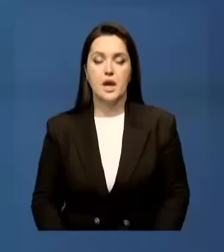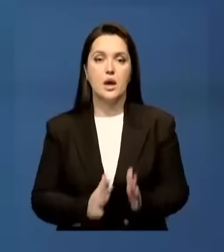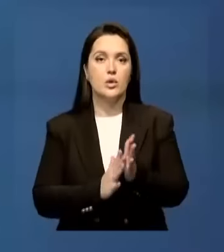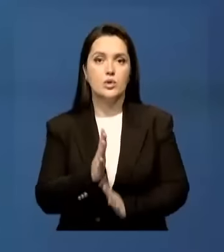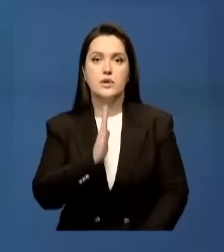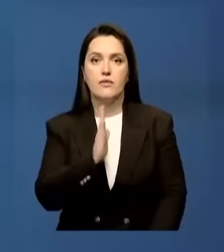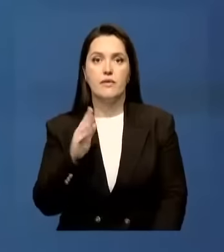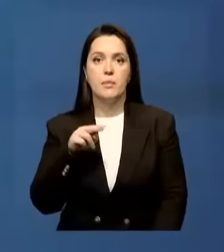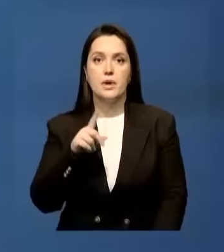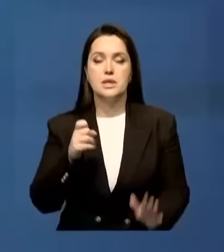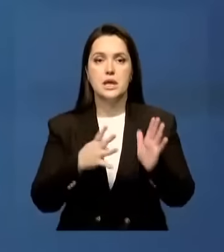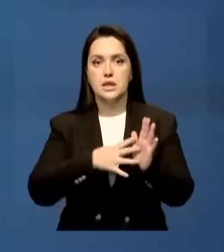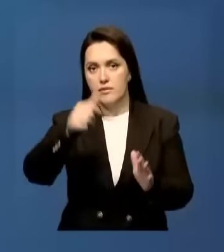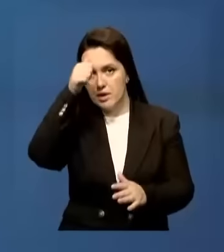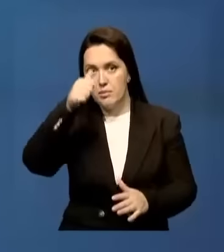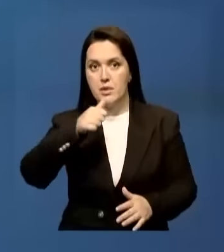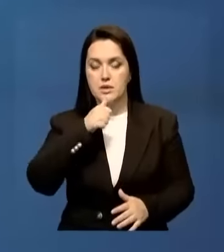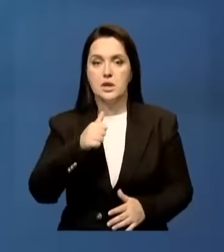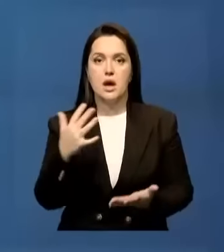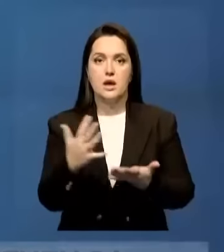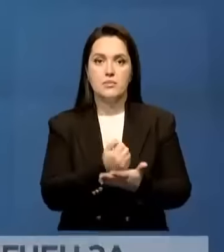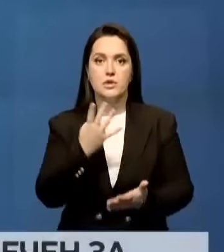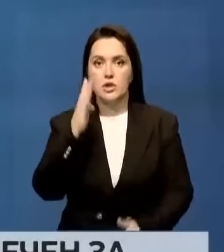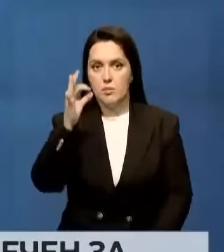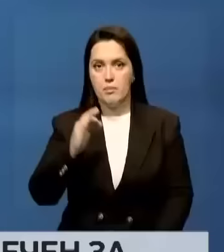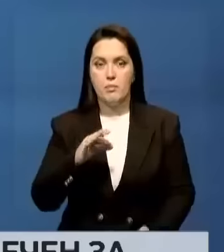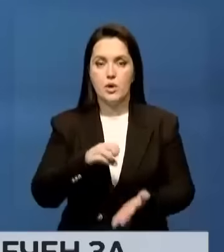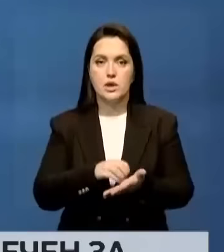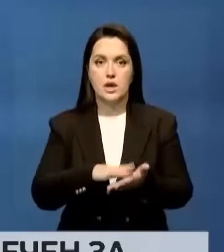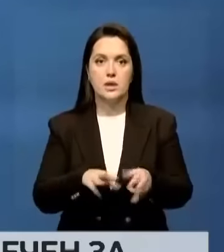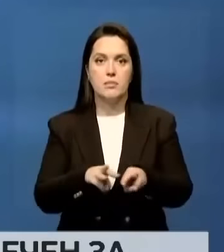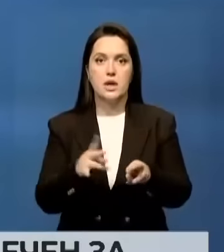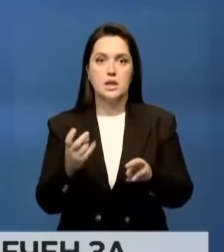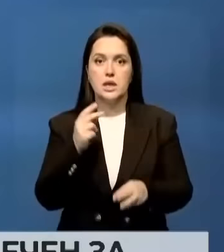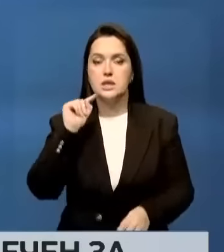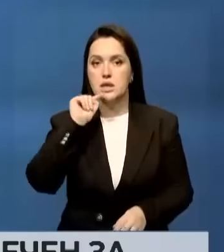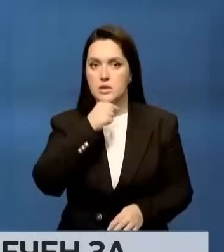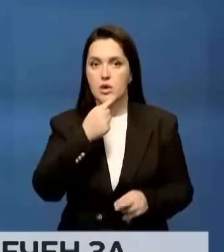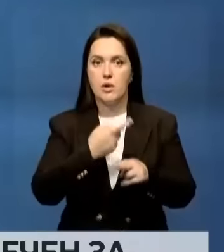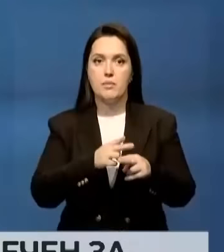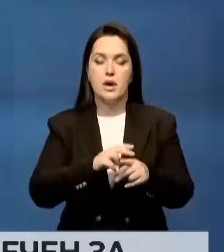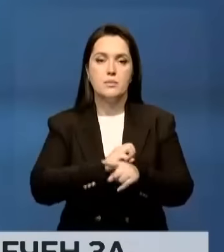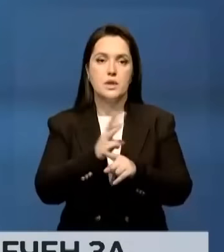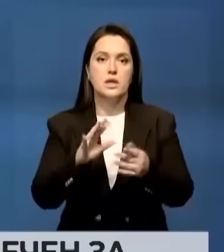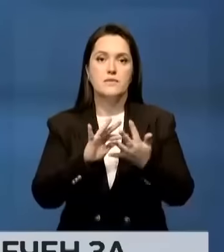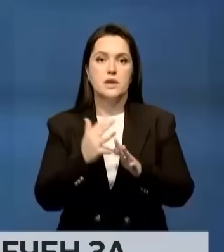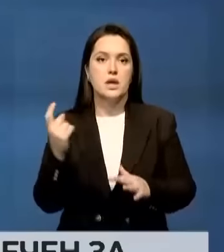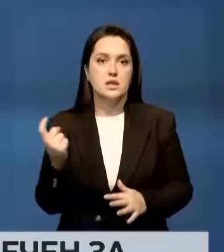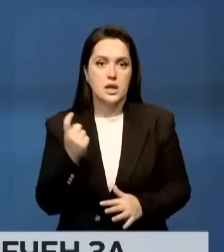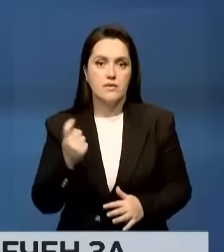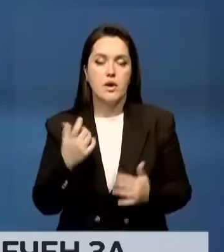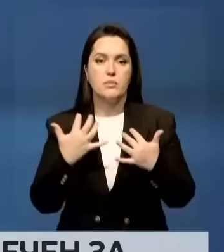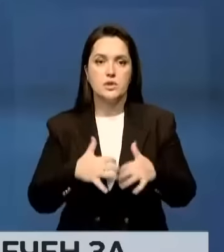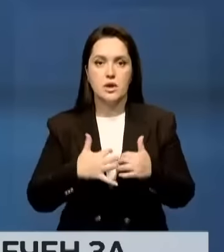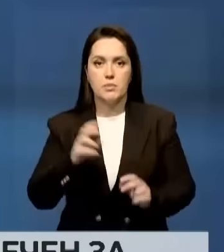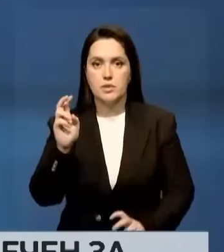Рост ВВП за 9 месяцев текущего года достиг 4%. По данным Министерства нацэкономики, основной вклад обеспечили сельское